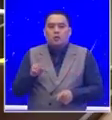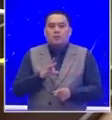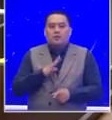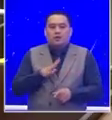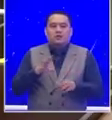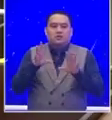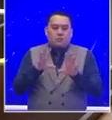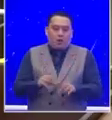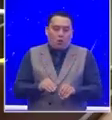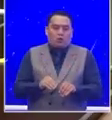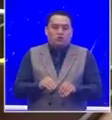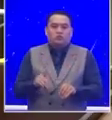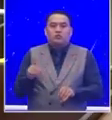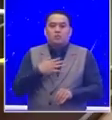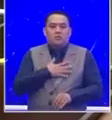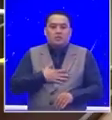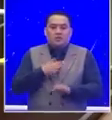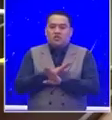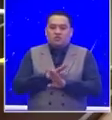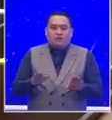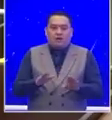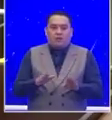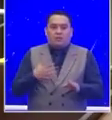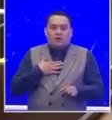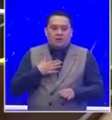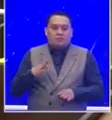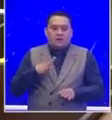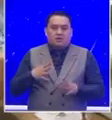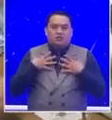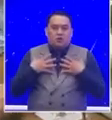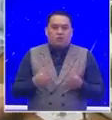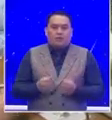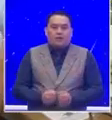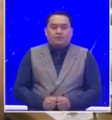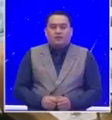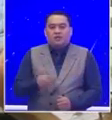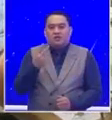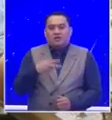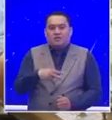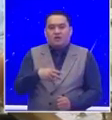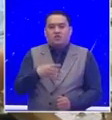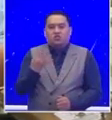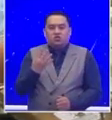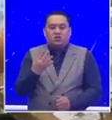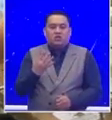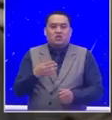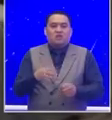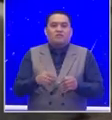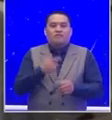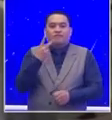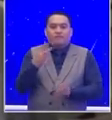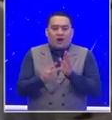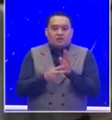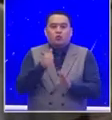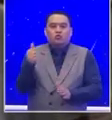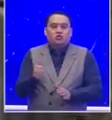было спокойствие и чтобы все как бы были более здоровыми. 24 швеи цеха за 8-часовую смену